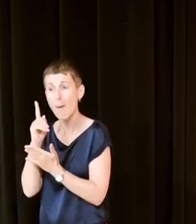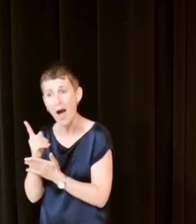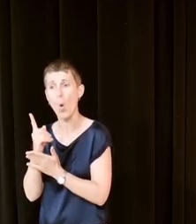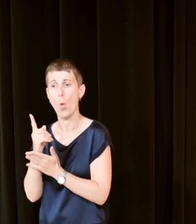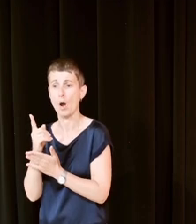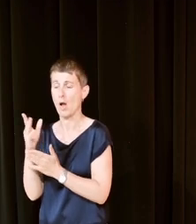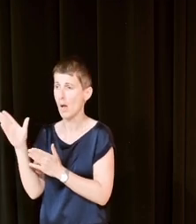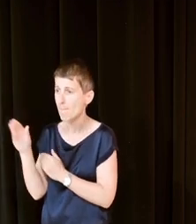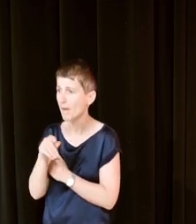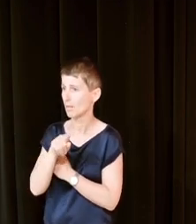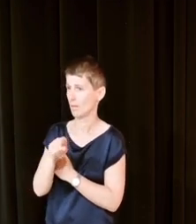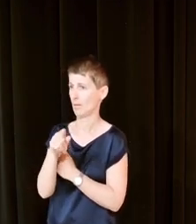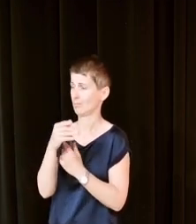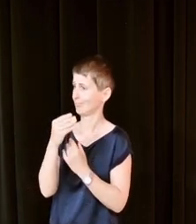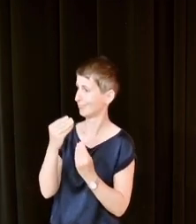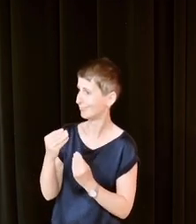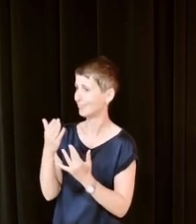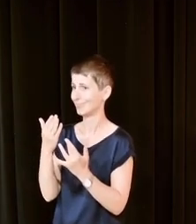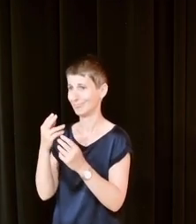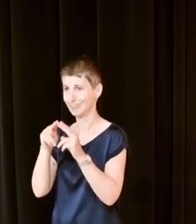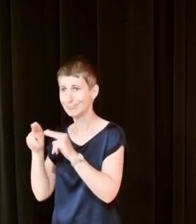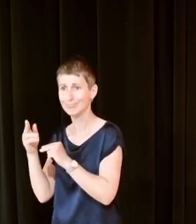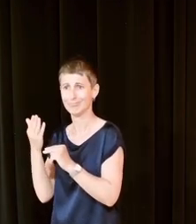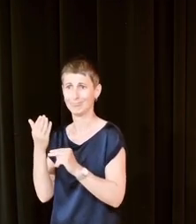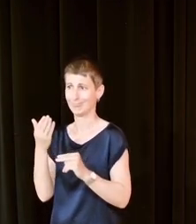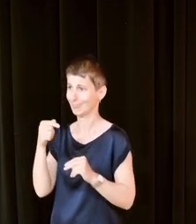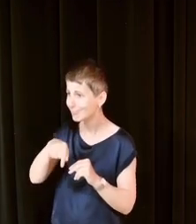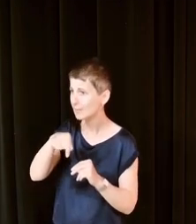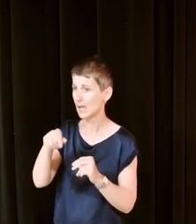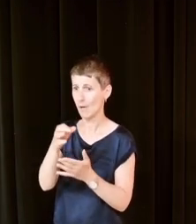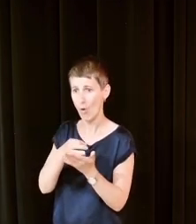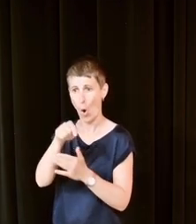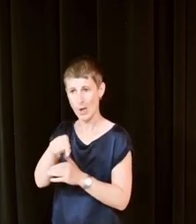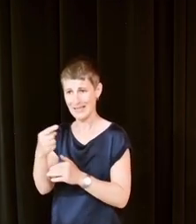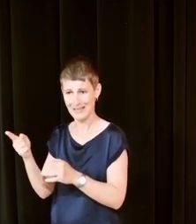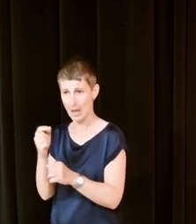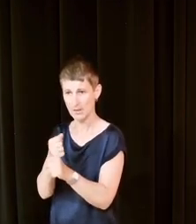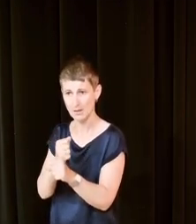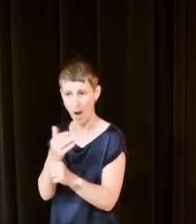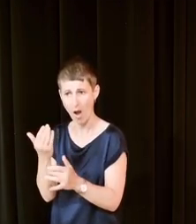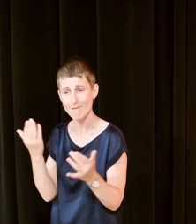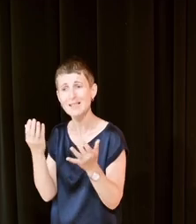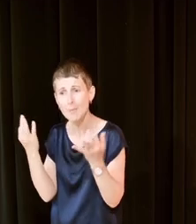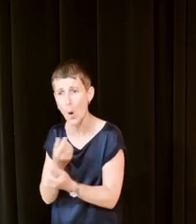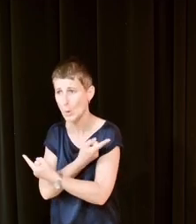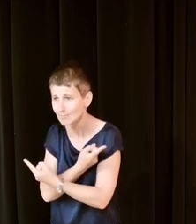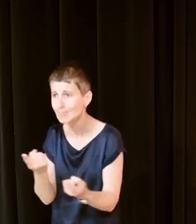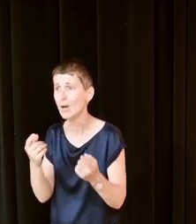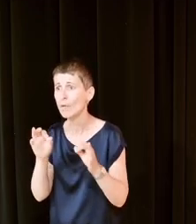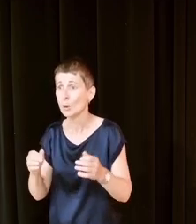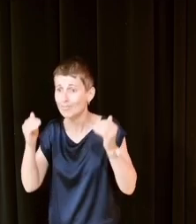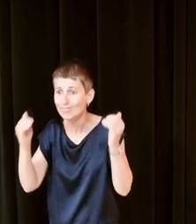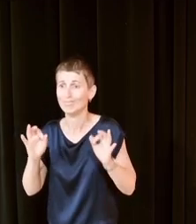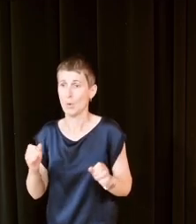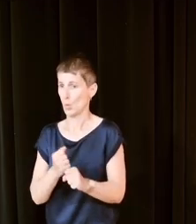den Füßen, indem wir uns zeigen, Sie als vor Ort Tätige, von dem, was brauchen Sie, um eine wirklich gute Arbeit